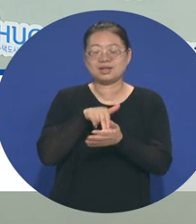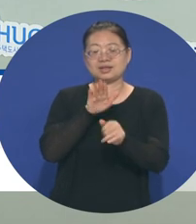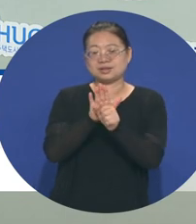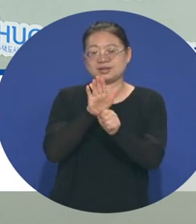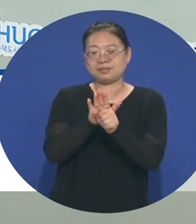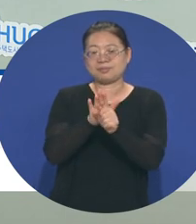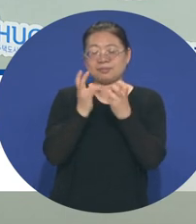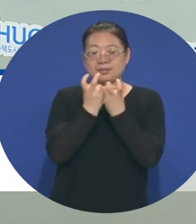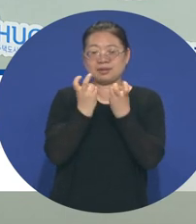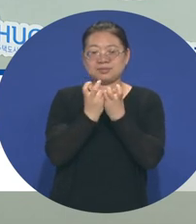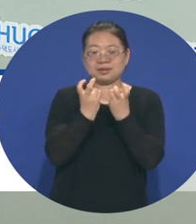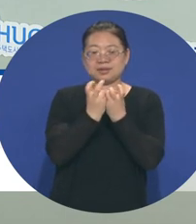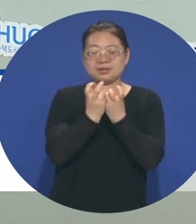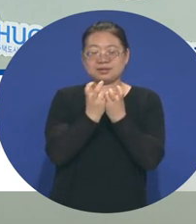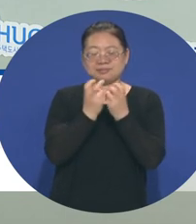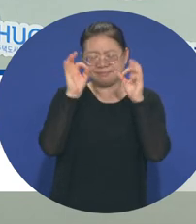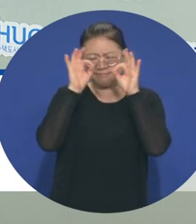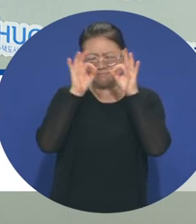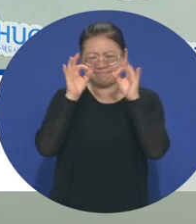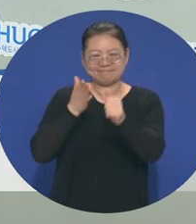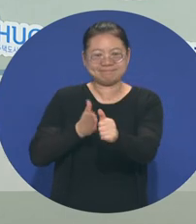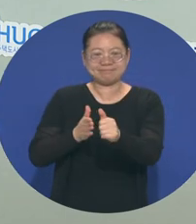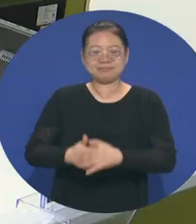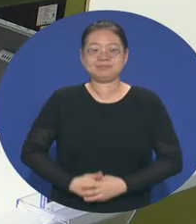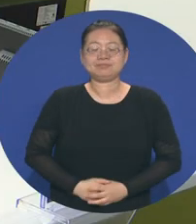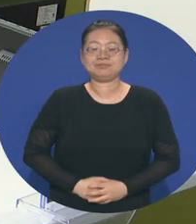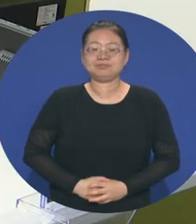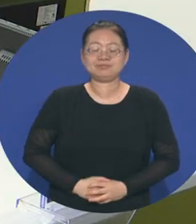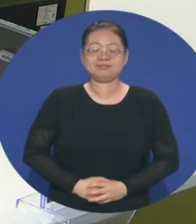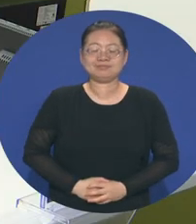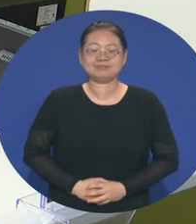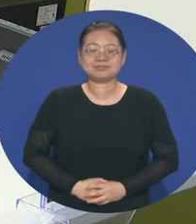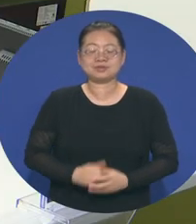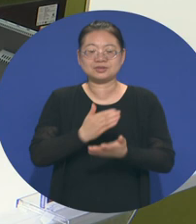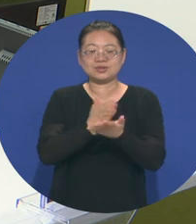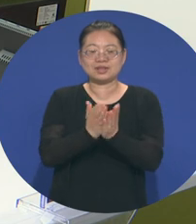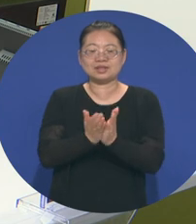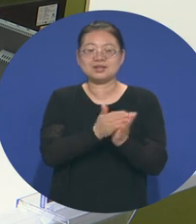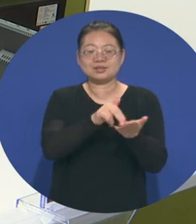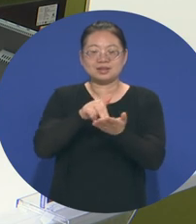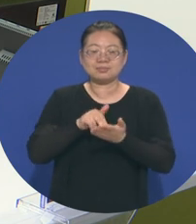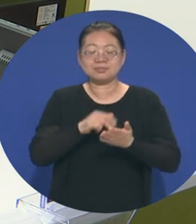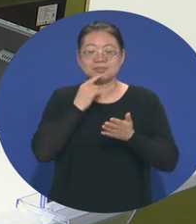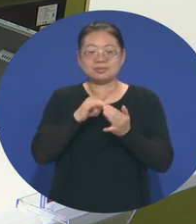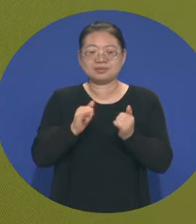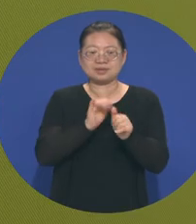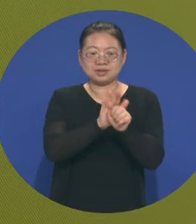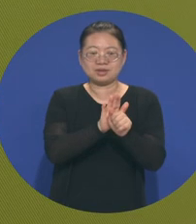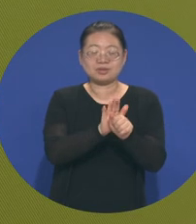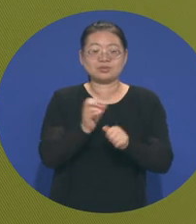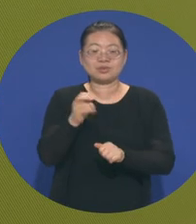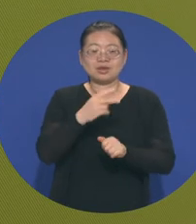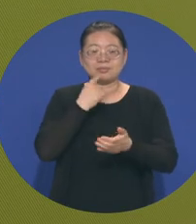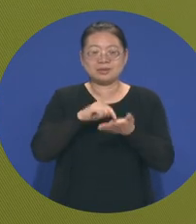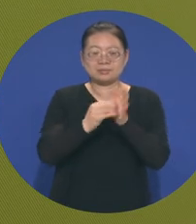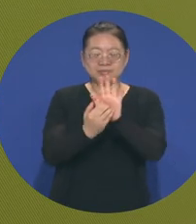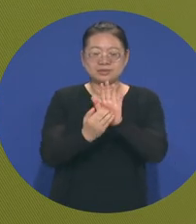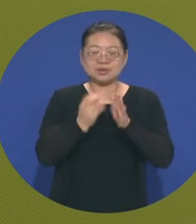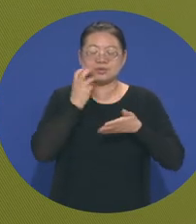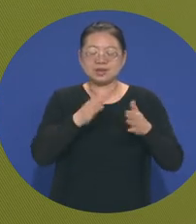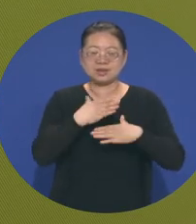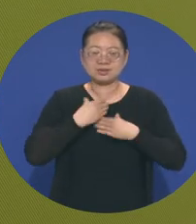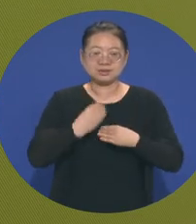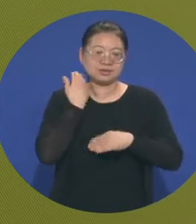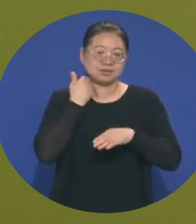지원할 수 있는 방안등을 찾아가도록 하겠습니다 다방면으로 이루어지는 피해자 지원은 물론 피해를 막는 경기도